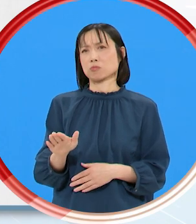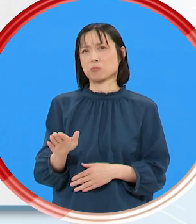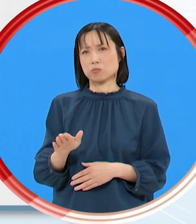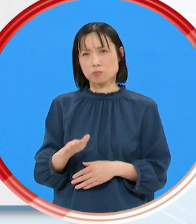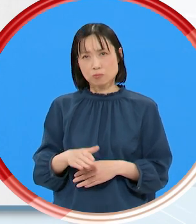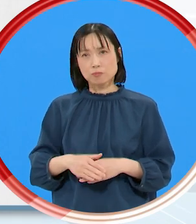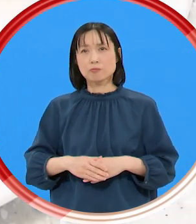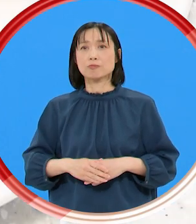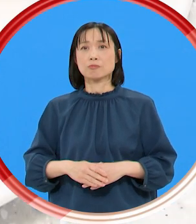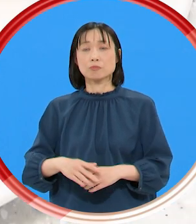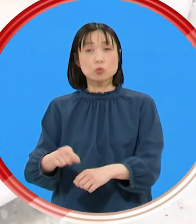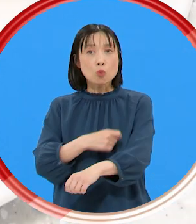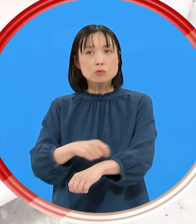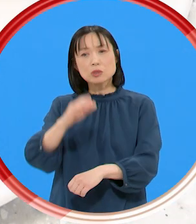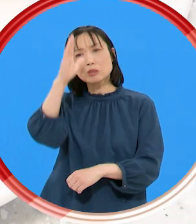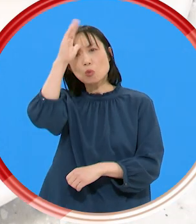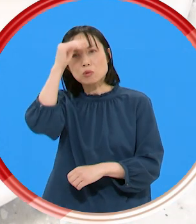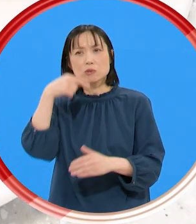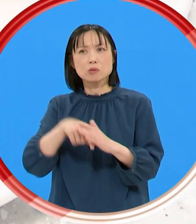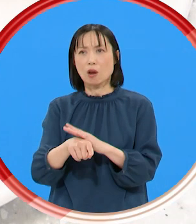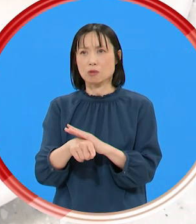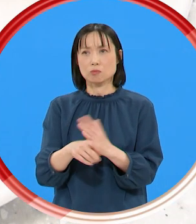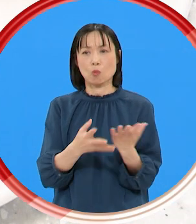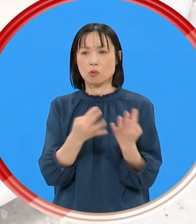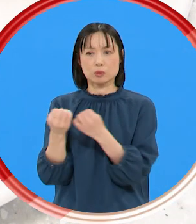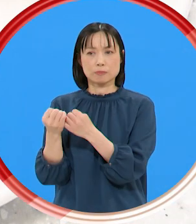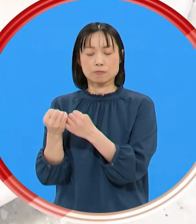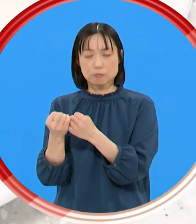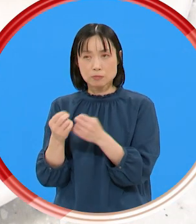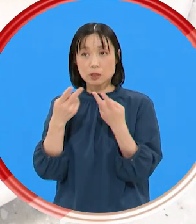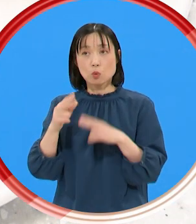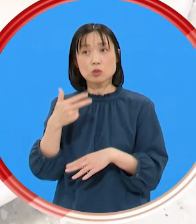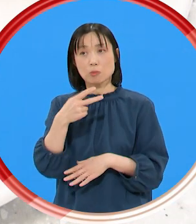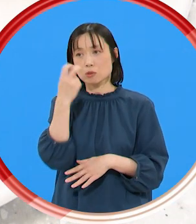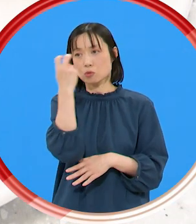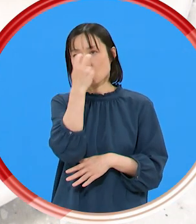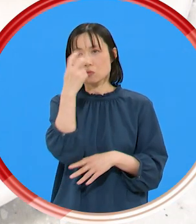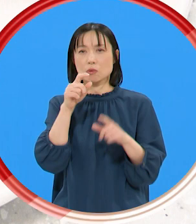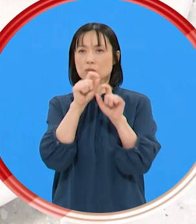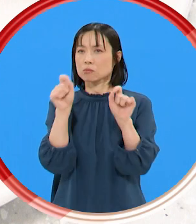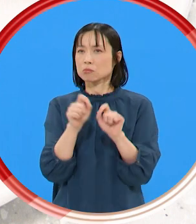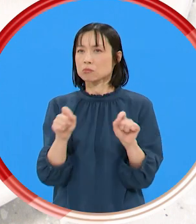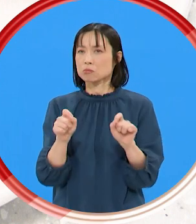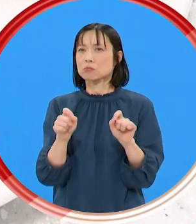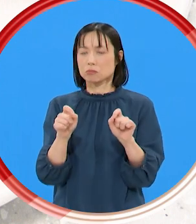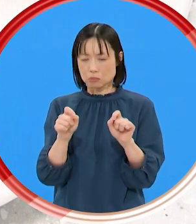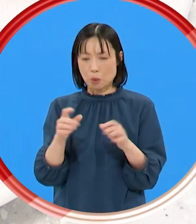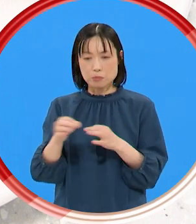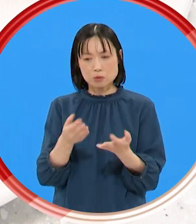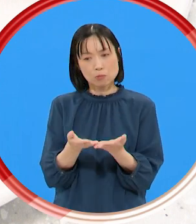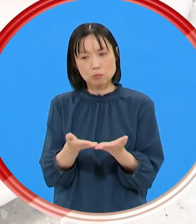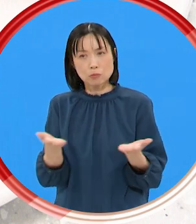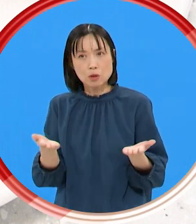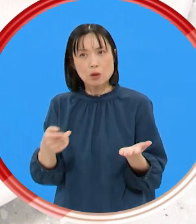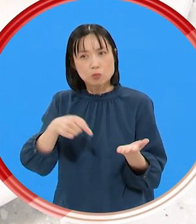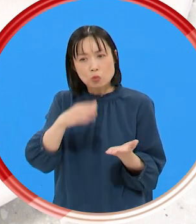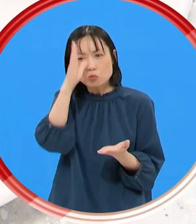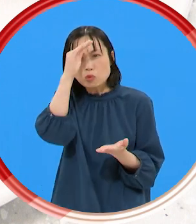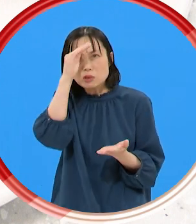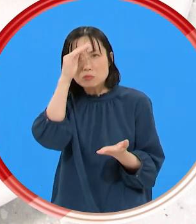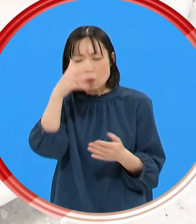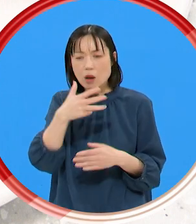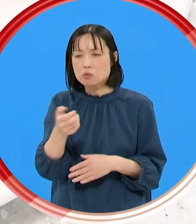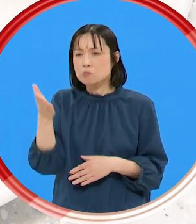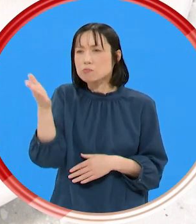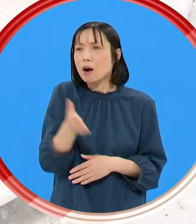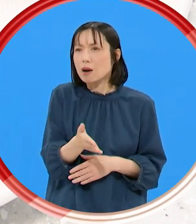。特に鶏肉が原因になることが多く、広島市の調査によると、市販されている鶏肉